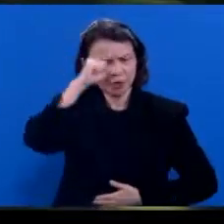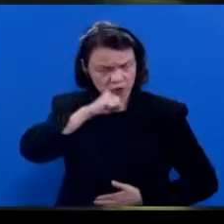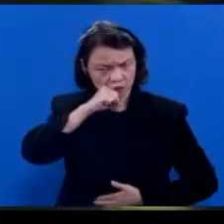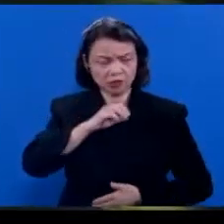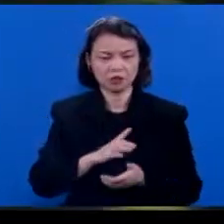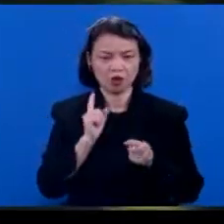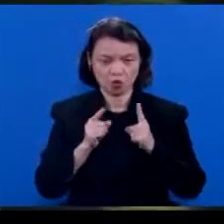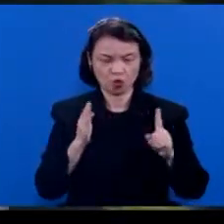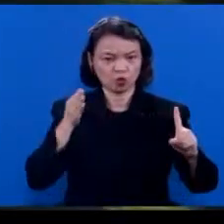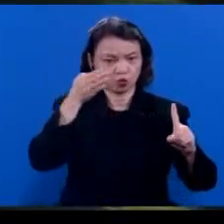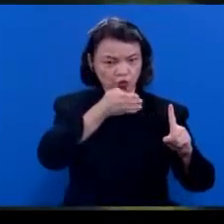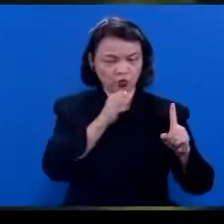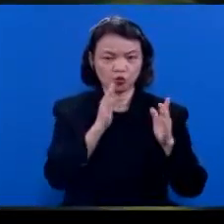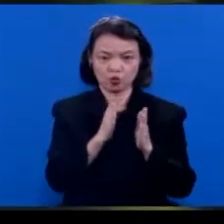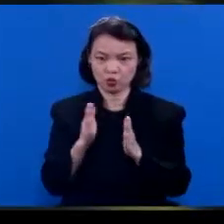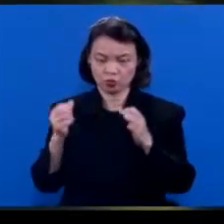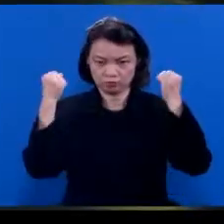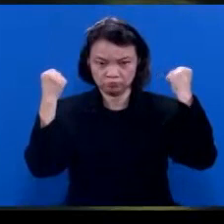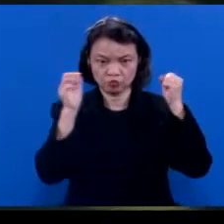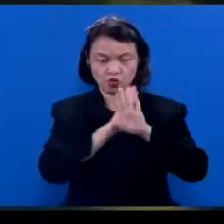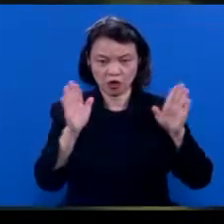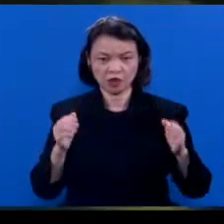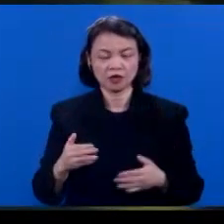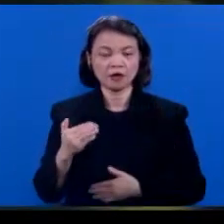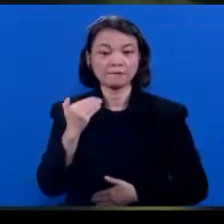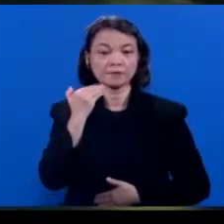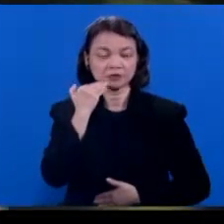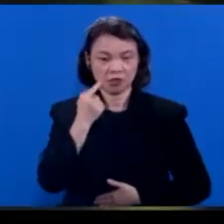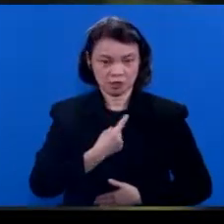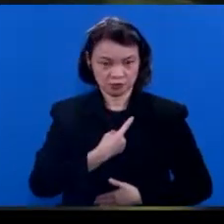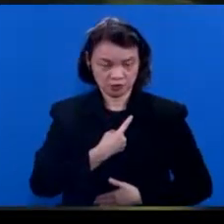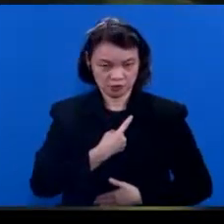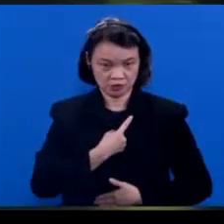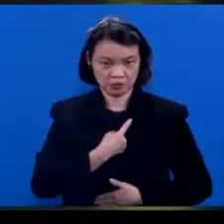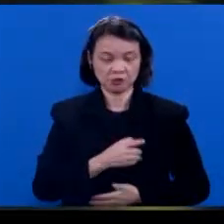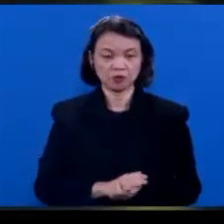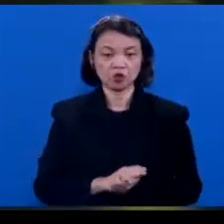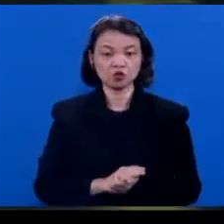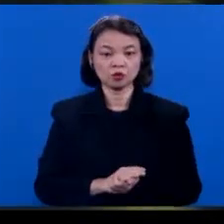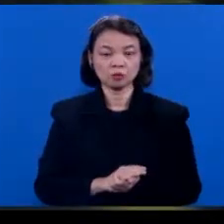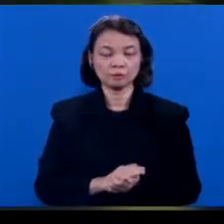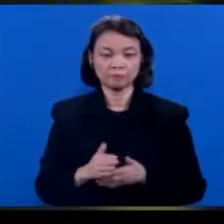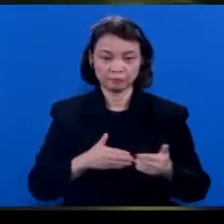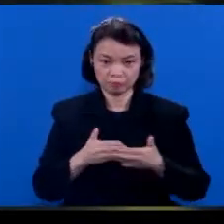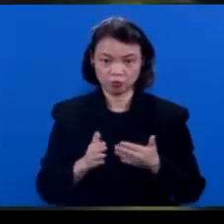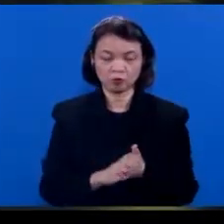protokol kesehatan ini bukan hanya menjaga diri mereka dari terpaparnya COVID-19, melainkan juga untuk